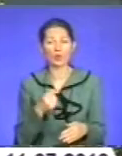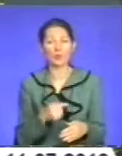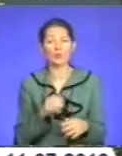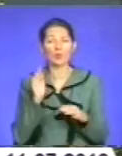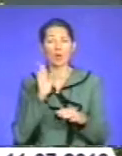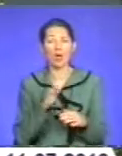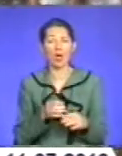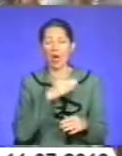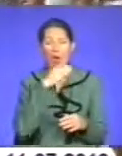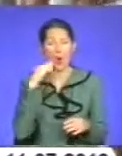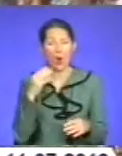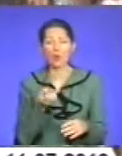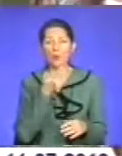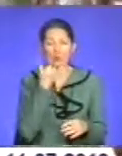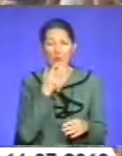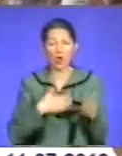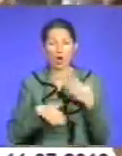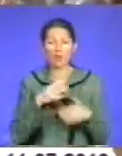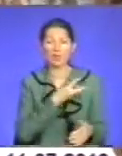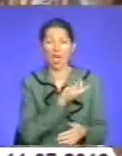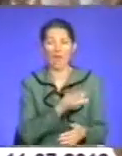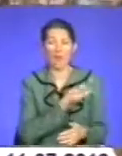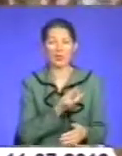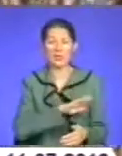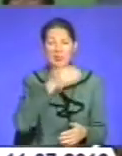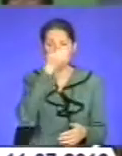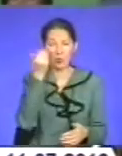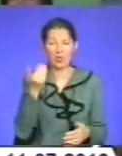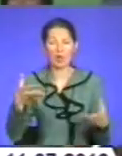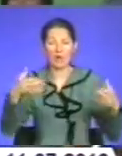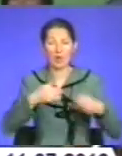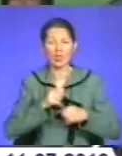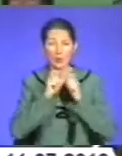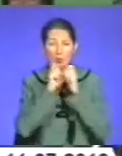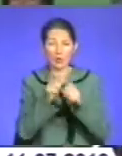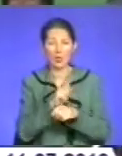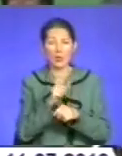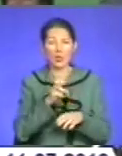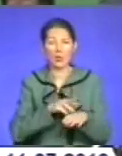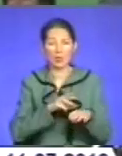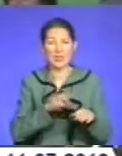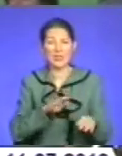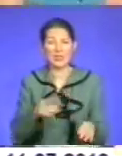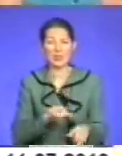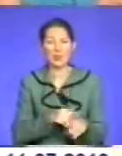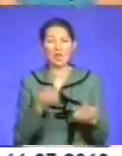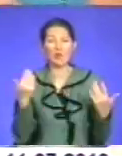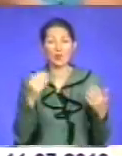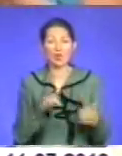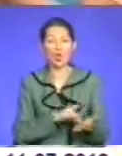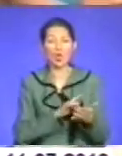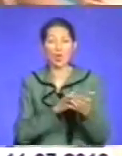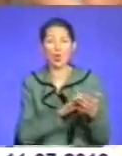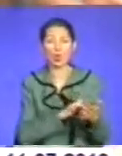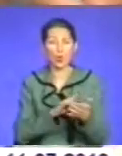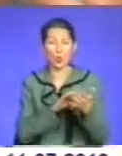Море позитиву, радісних емоцій та незабутніх вражень подарували тернопільські міліціонери дітям, які відпочивають на турбазі «Лісовій» у селі Скоморохи